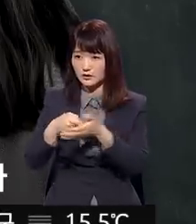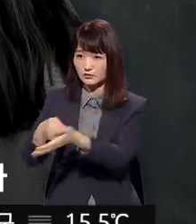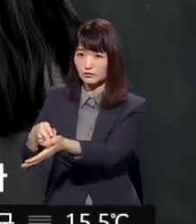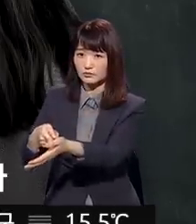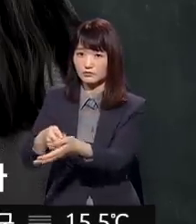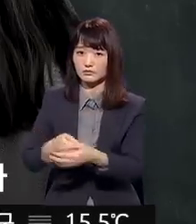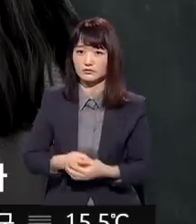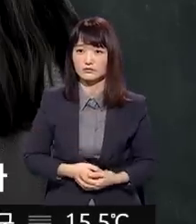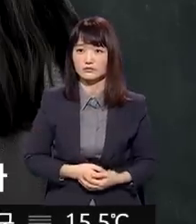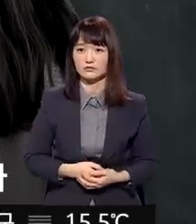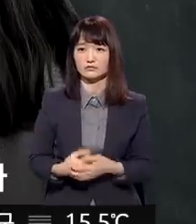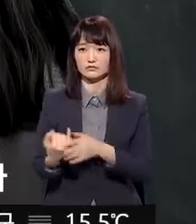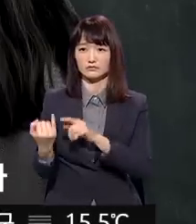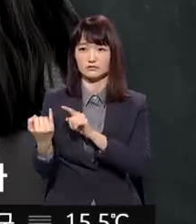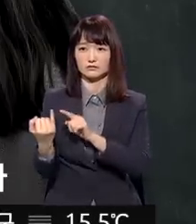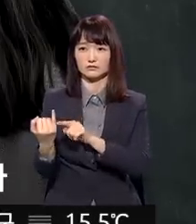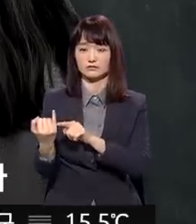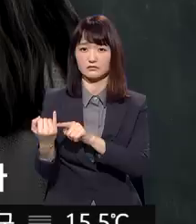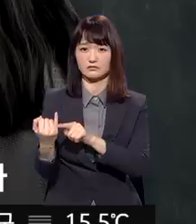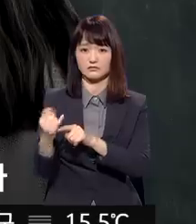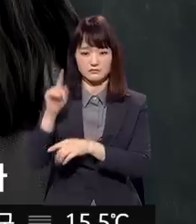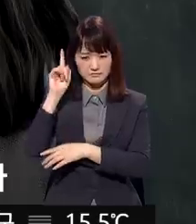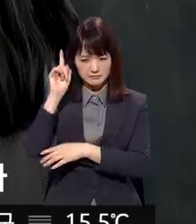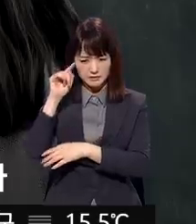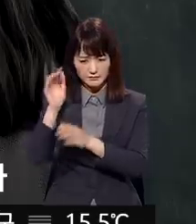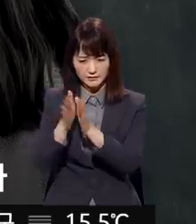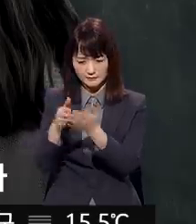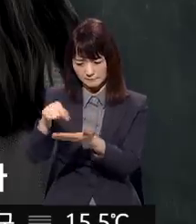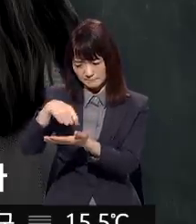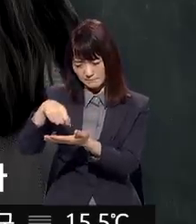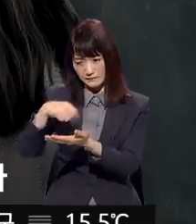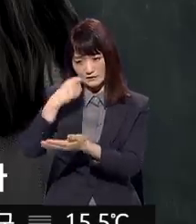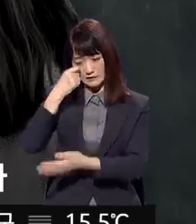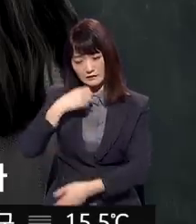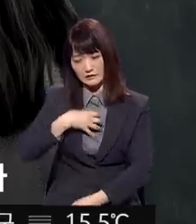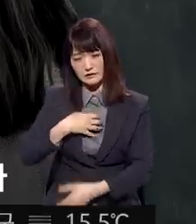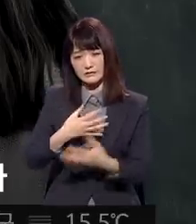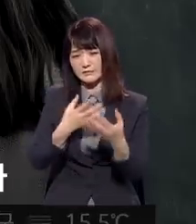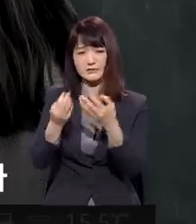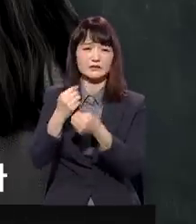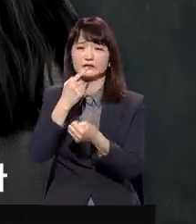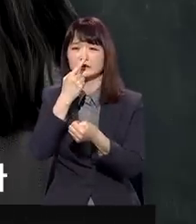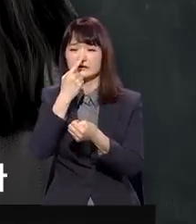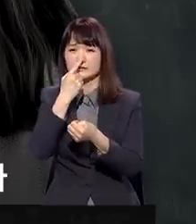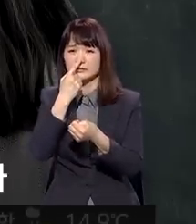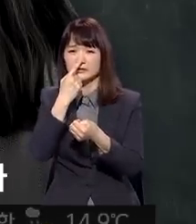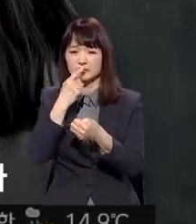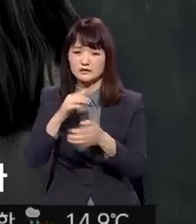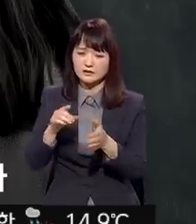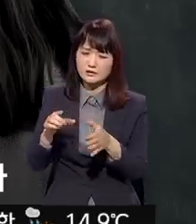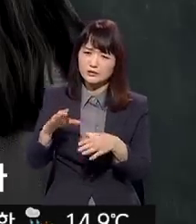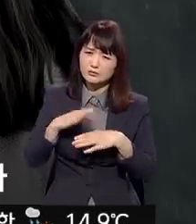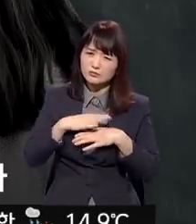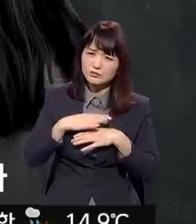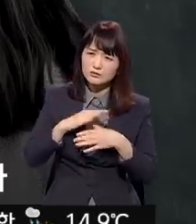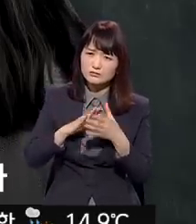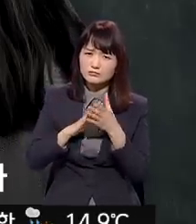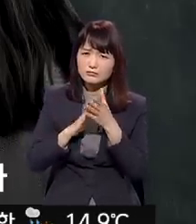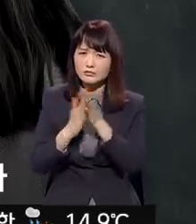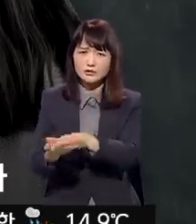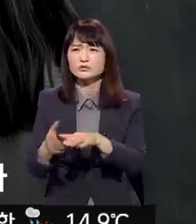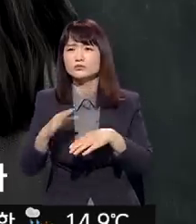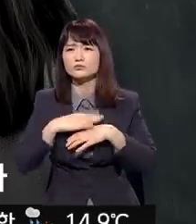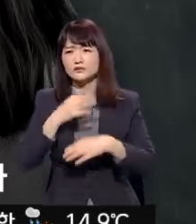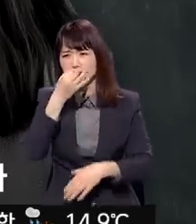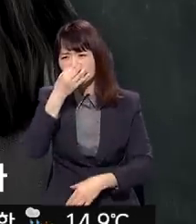거죠. 이 당시 여성의 그 일기장을 보면 슬프고 많은 걸 배웠지만 무섭기도 하고 변신이 무섭다, 두렵다, 힘들다